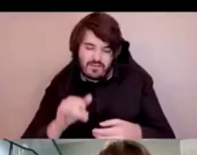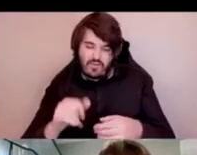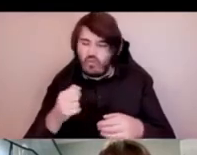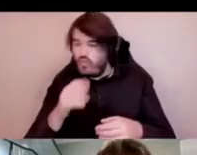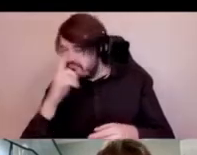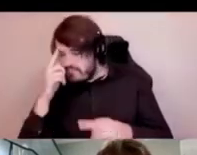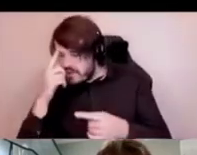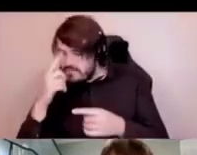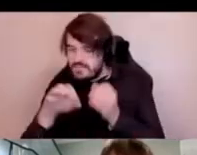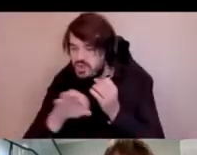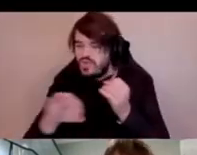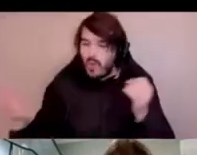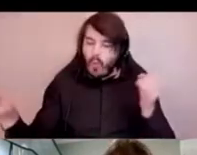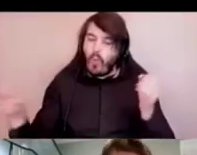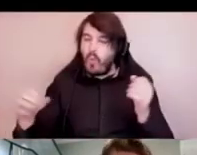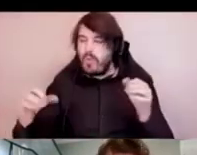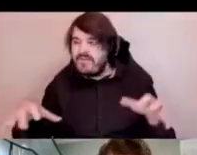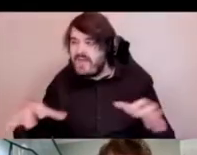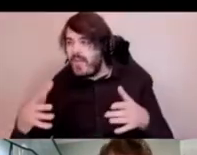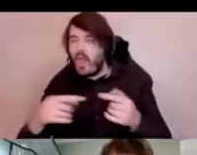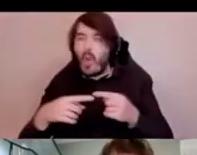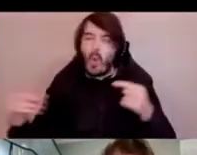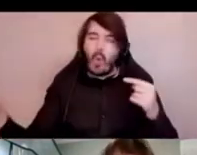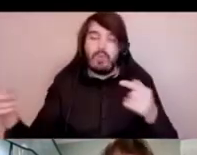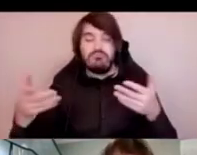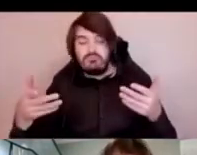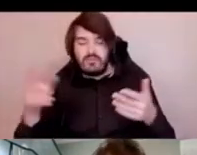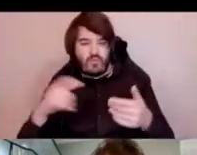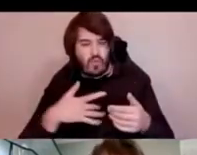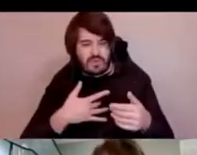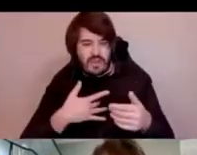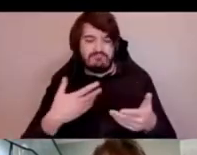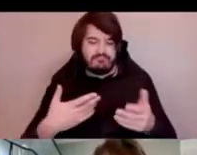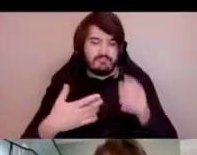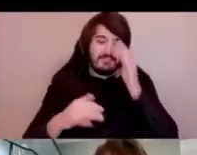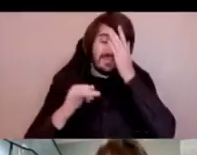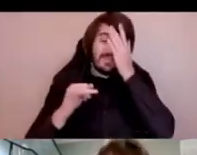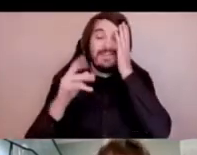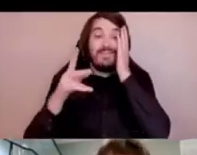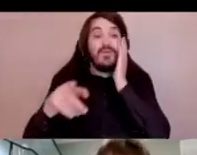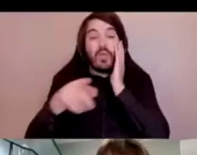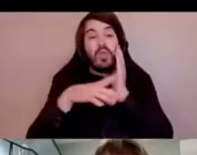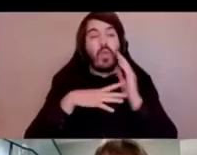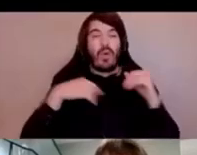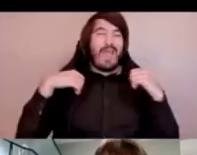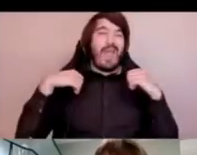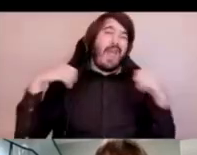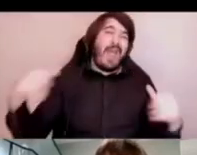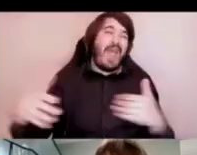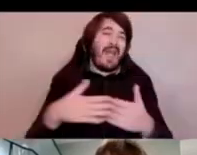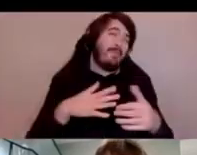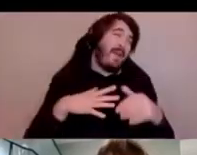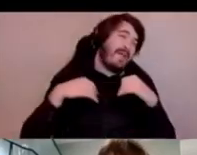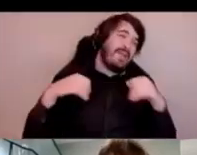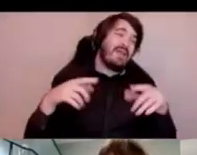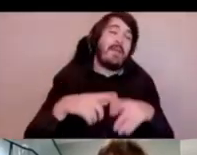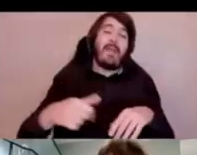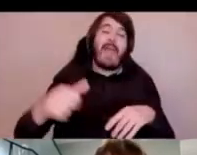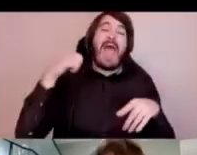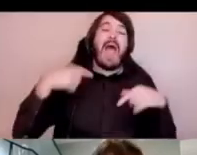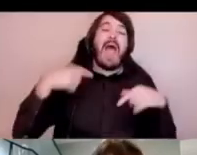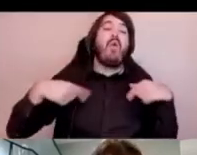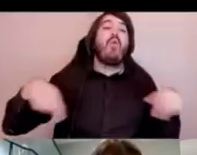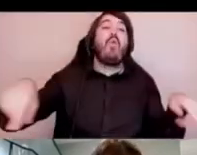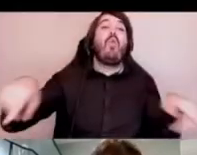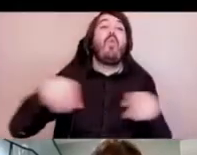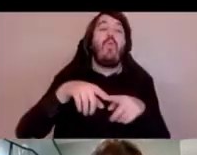à considérer. Et pour les personnes qui ont un grand espace, par exemple une cour, il y a un